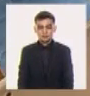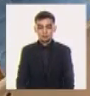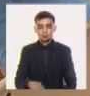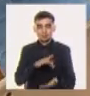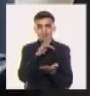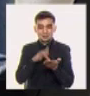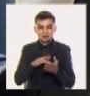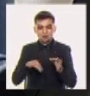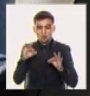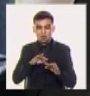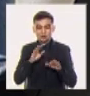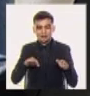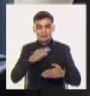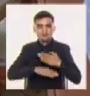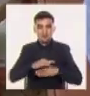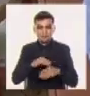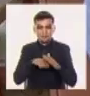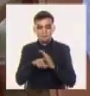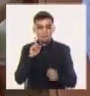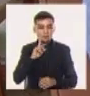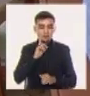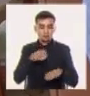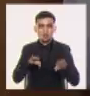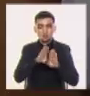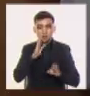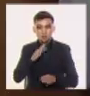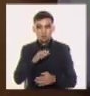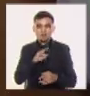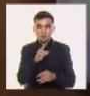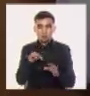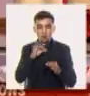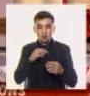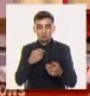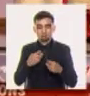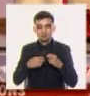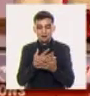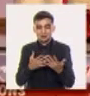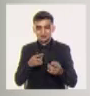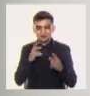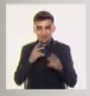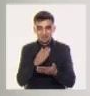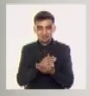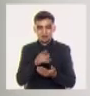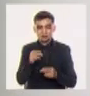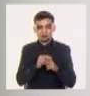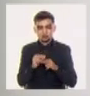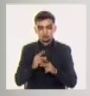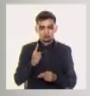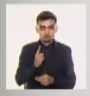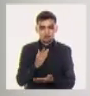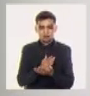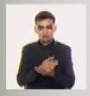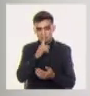Центр реабилитации для детей-инвалидов на время закроют. Малыши с различными нарушениями месяцами ждут лечения. Пожалуйста, не